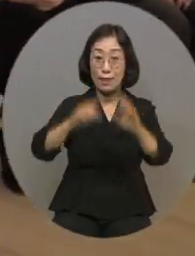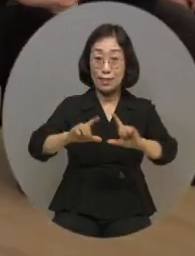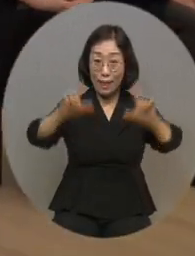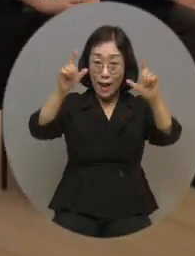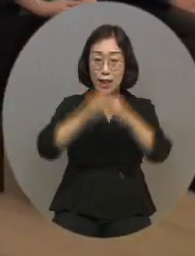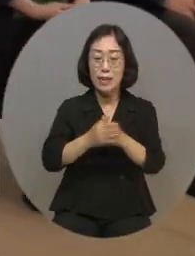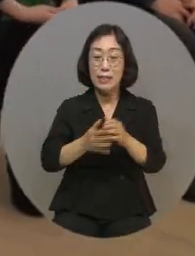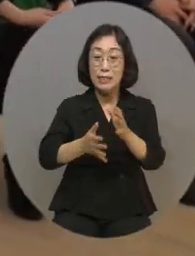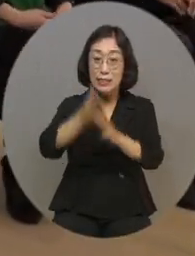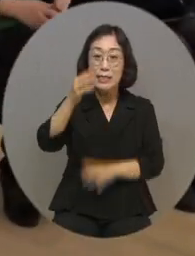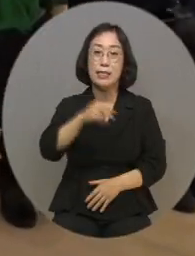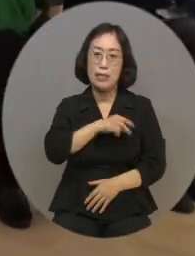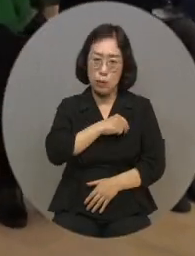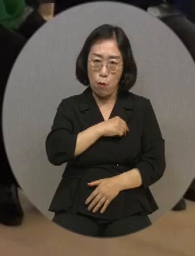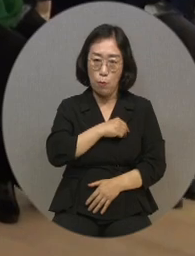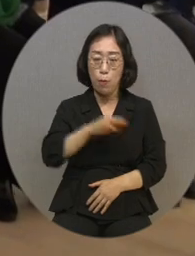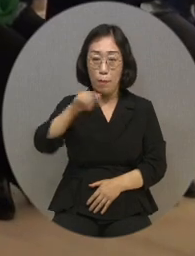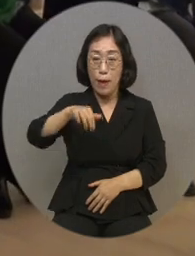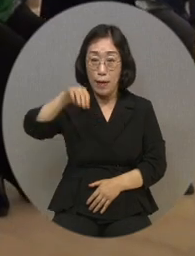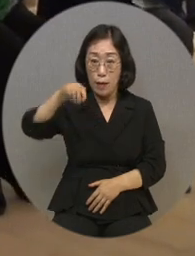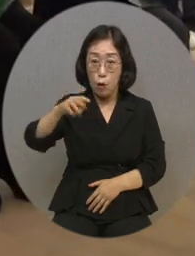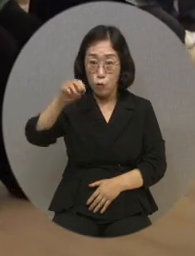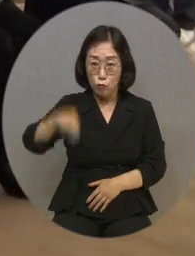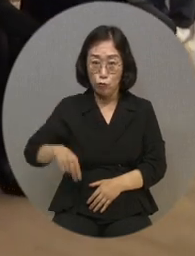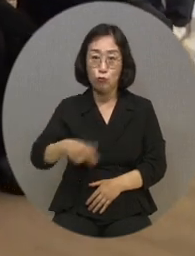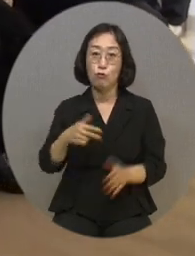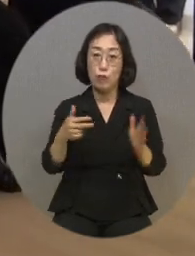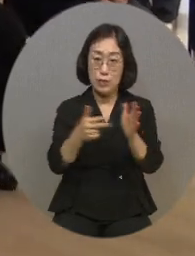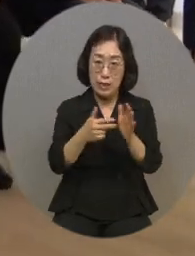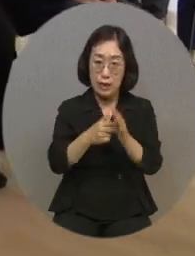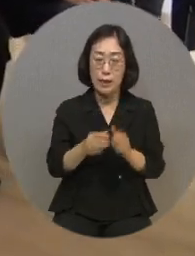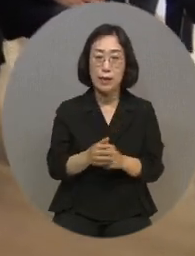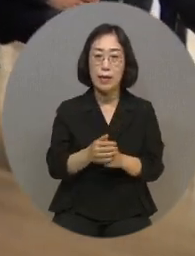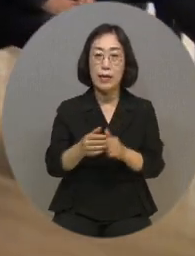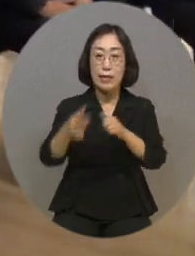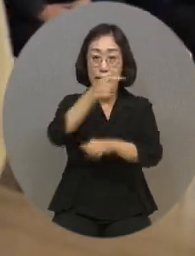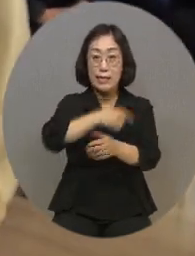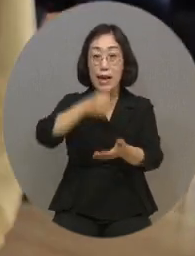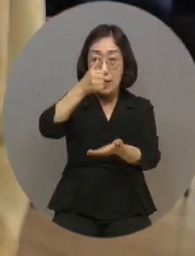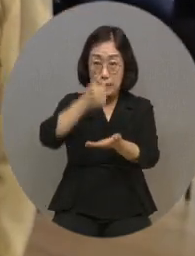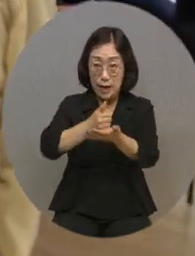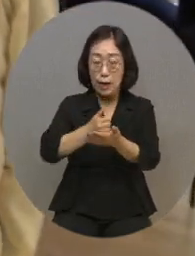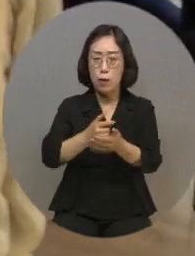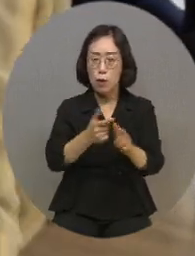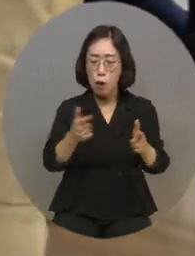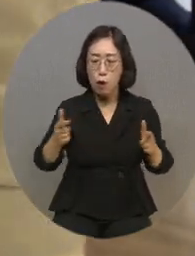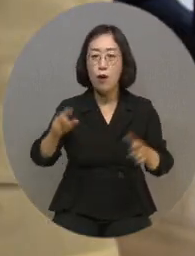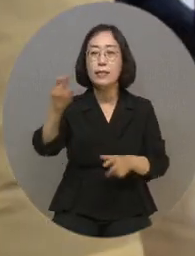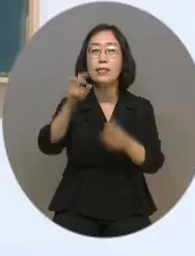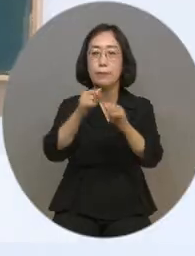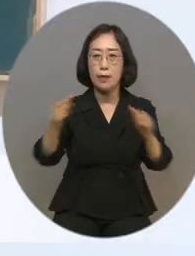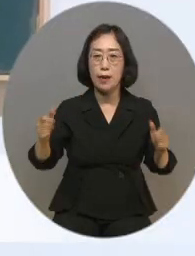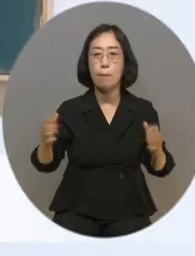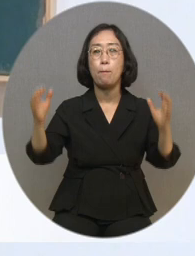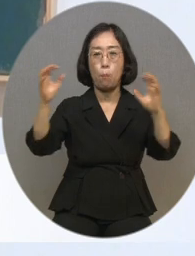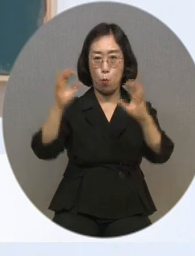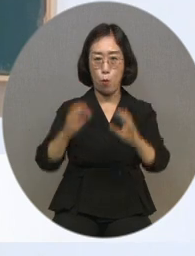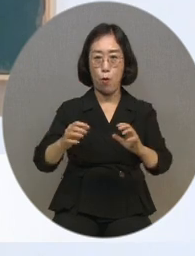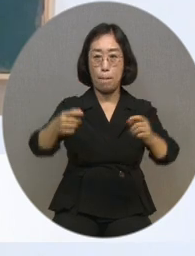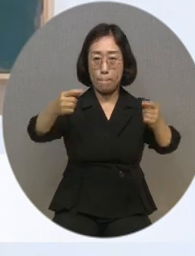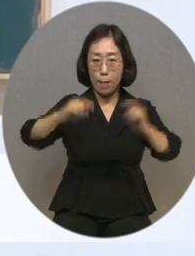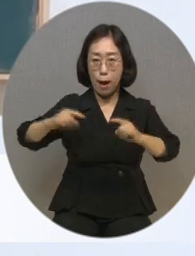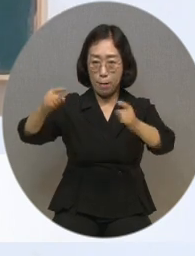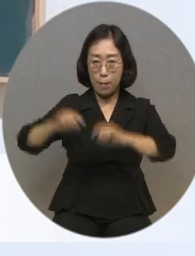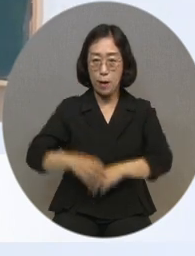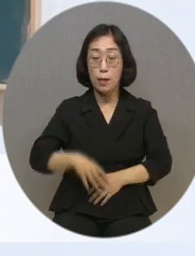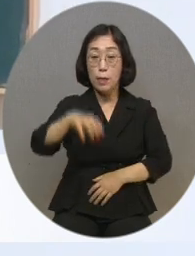관계자, 시의원, 백영수 문화재단 이사장, 김명희 관장 등 20여 명이 참석했습니다. 여기에 소장되고